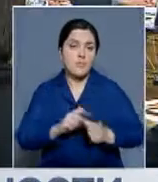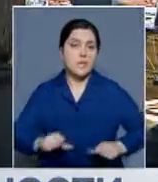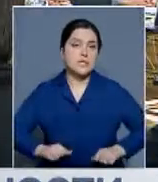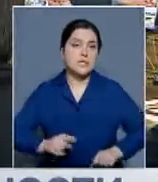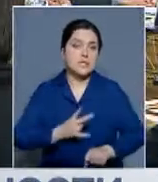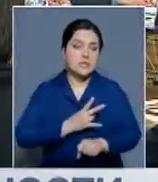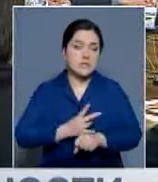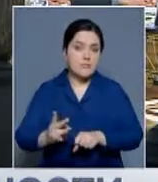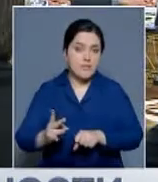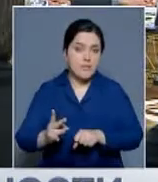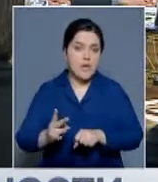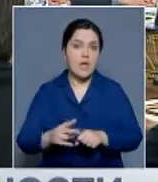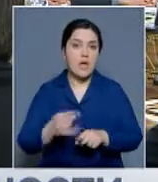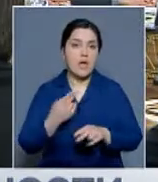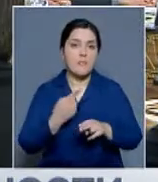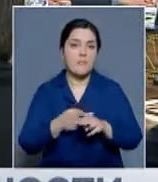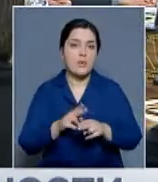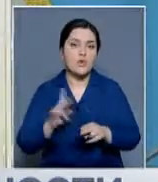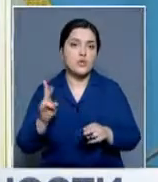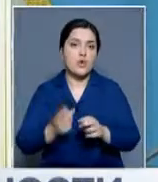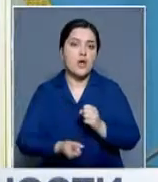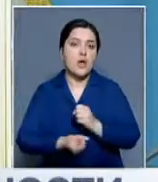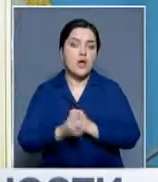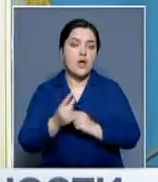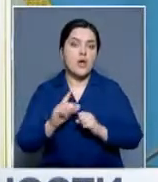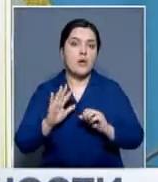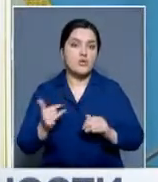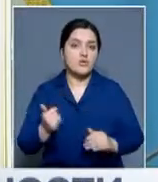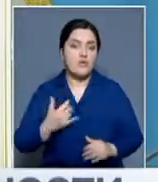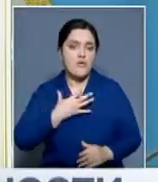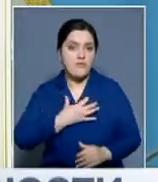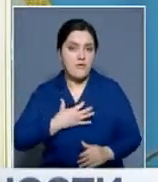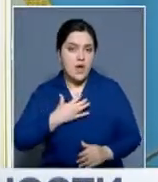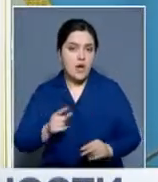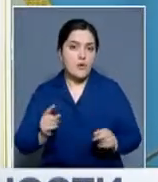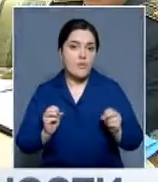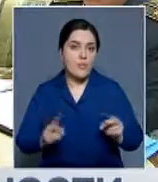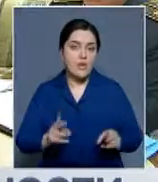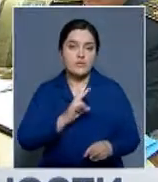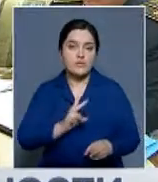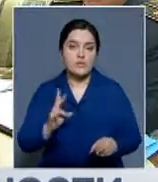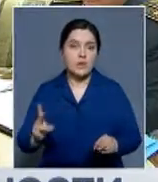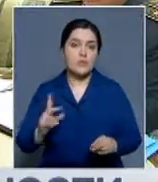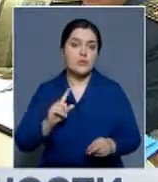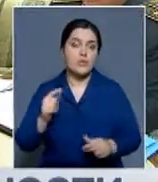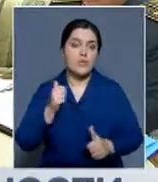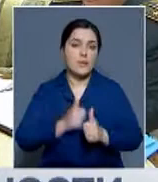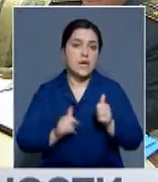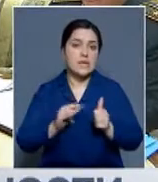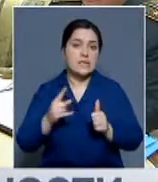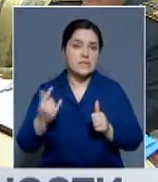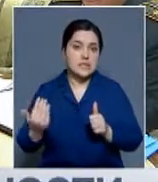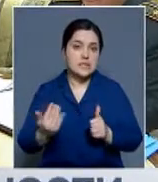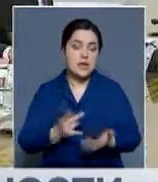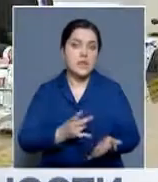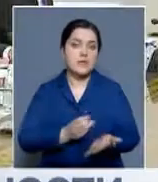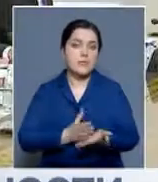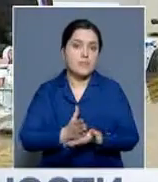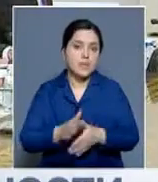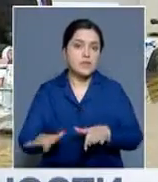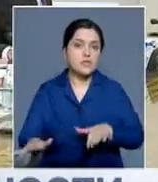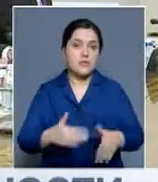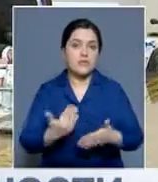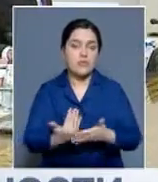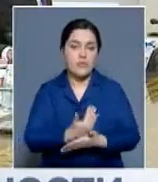экстремистским и террористическим актам, угроза проявления которых остается актуальной. Нурсултан Назарбаев отметил, что по каждому из перечисленных